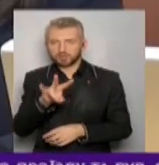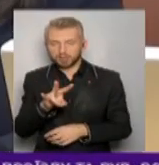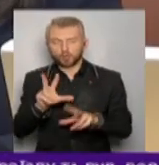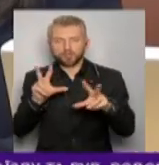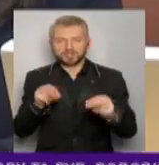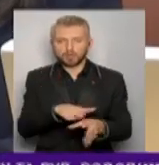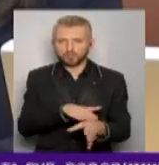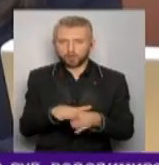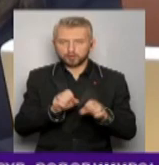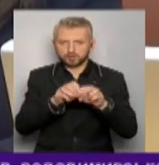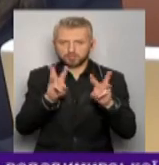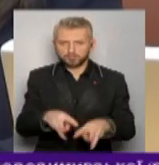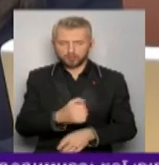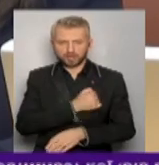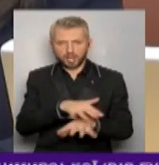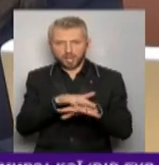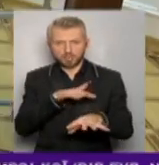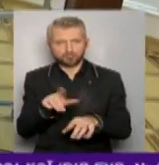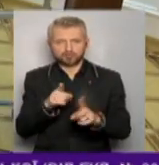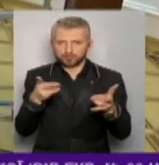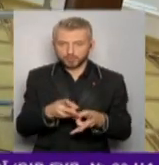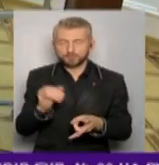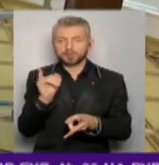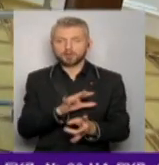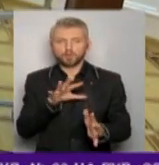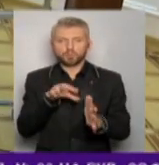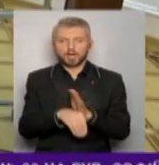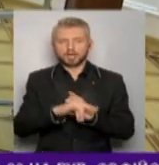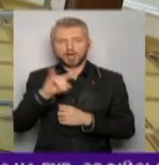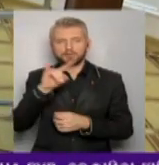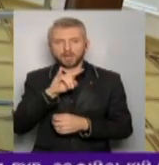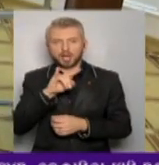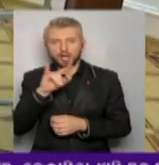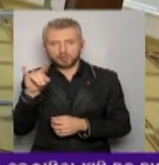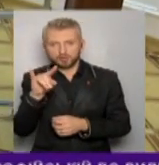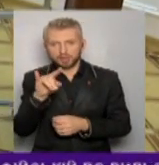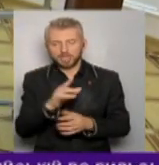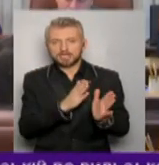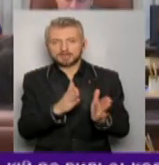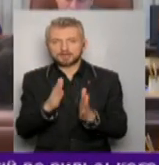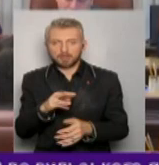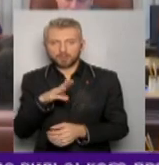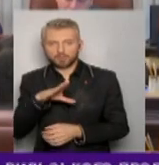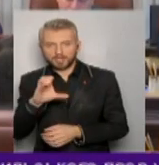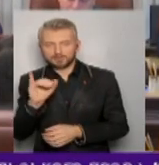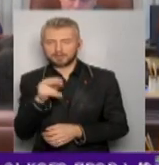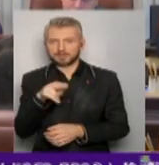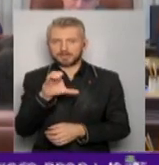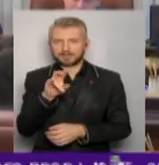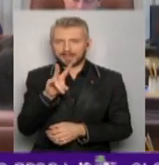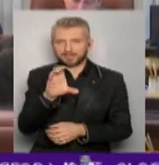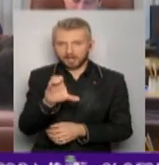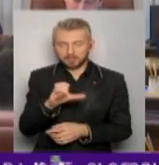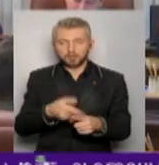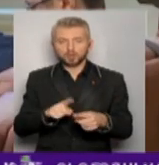обіцяє повністю забезпечити армію усім необхідним та впровадити авіацію у систему МВС та ДСНС. Про це сьогодні глава